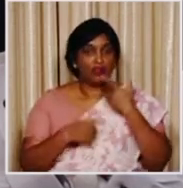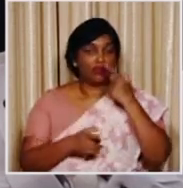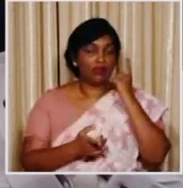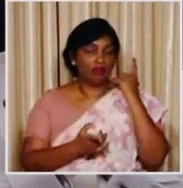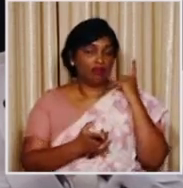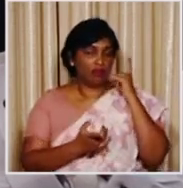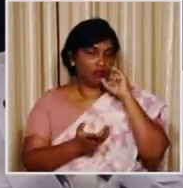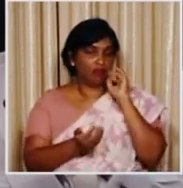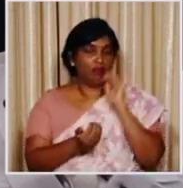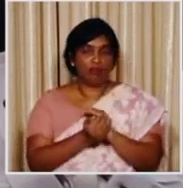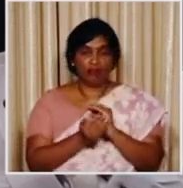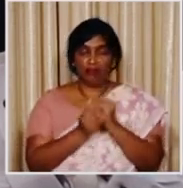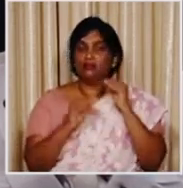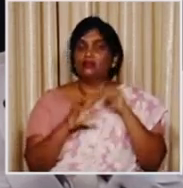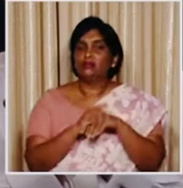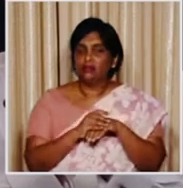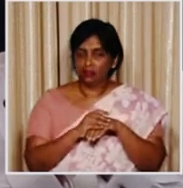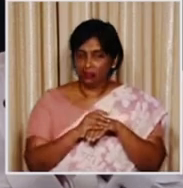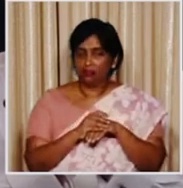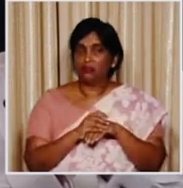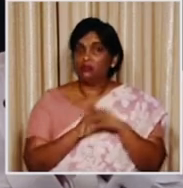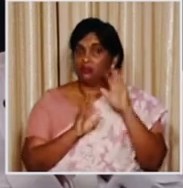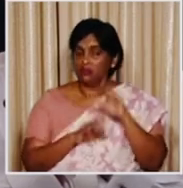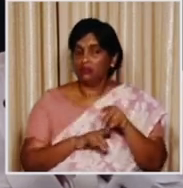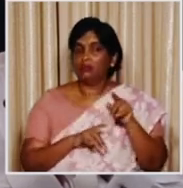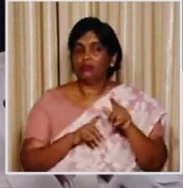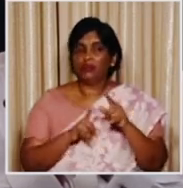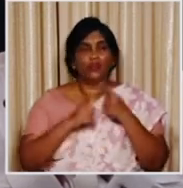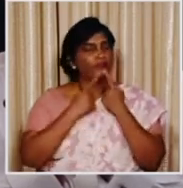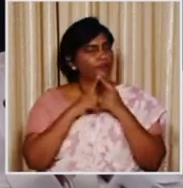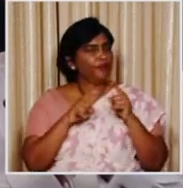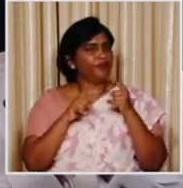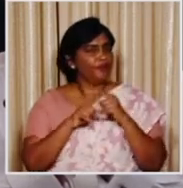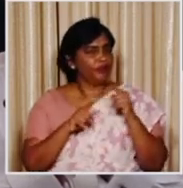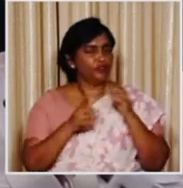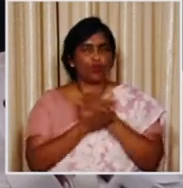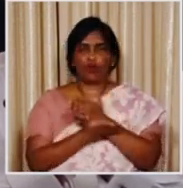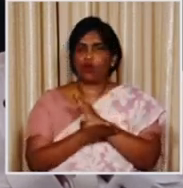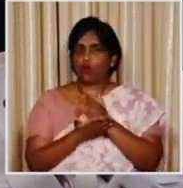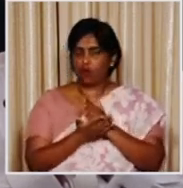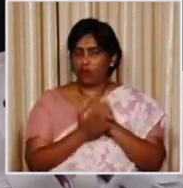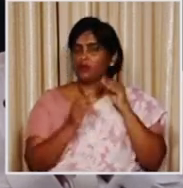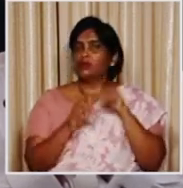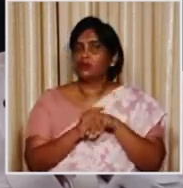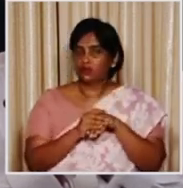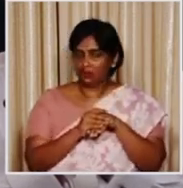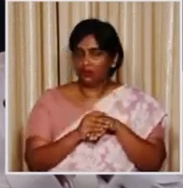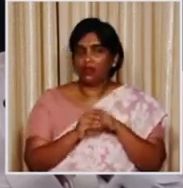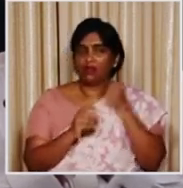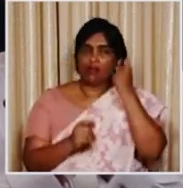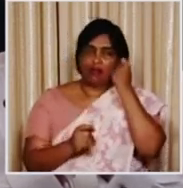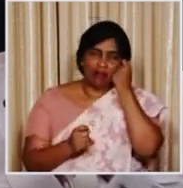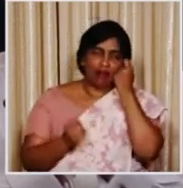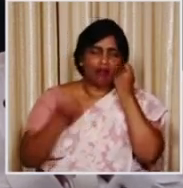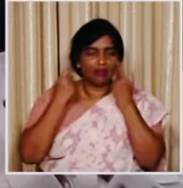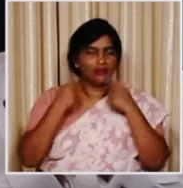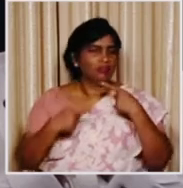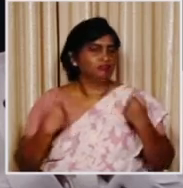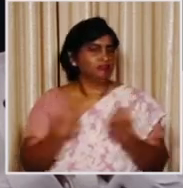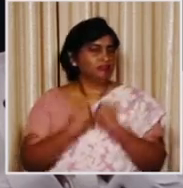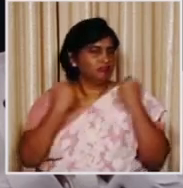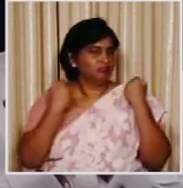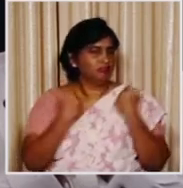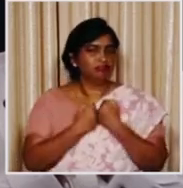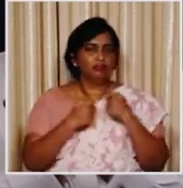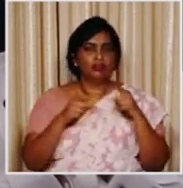ආරක්ෂක ක්ෂේත්‍රය තුළ තියෙන විවිධ කොටස් අතර තිබුණු මතභේද, මත ගැටුම්,